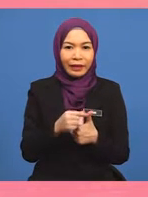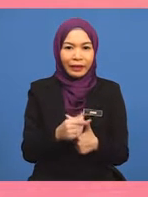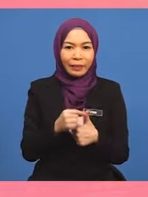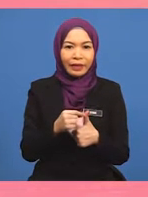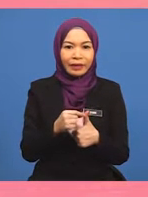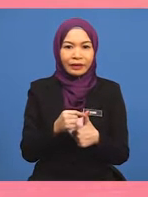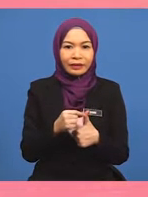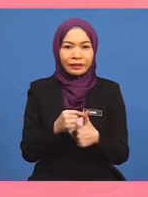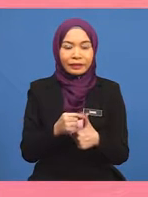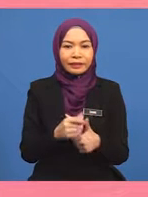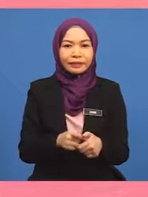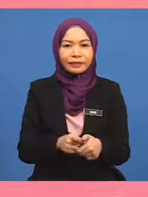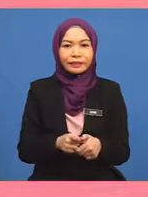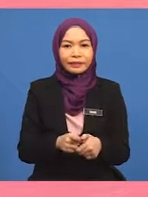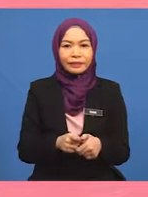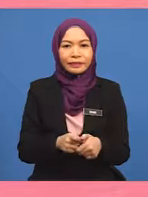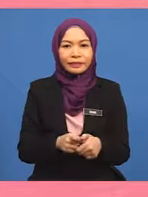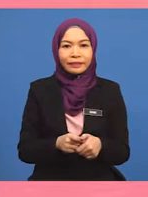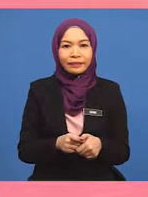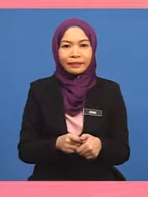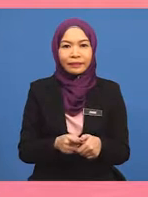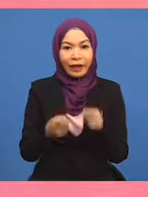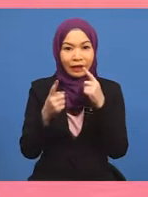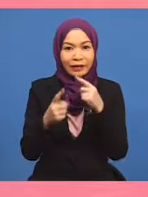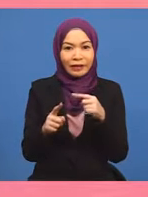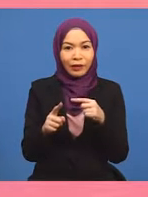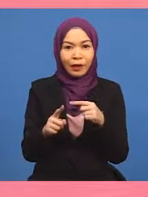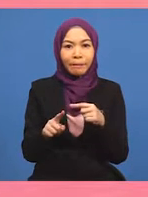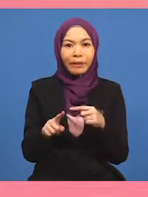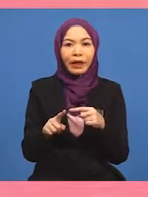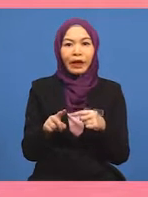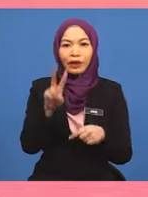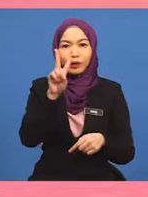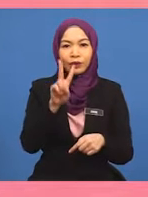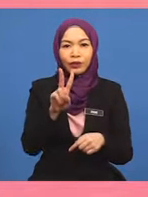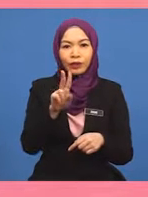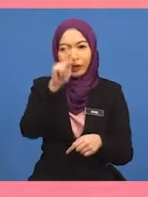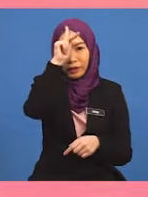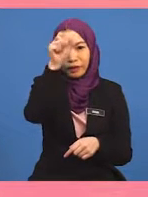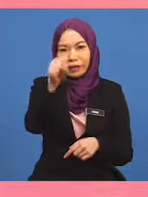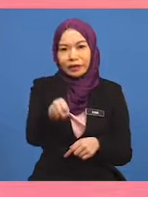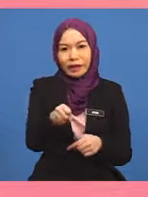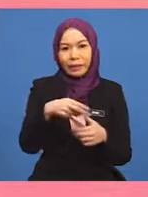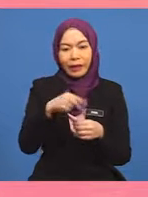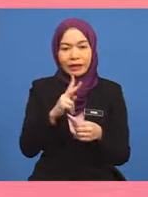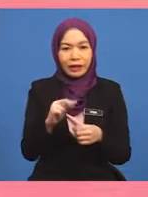Yang pertama, nyatakan dua konsep penghasilan idea.